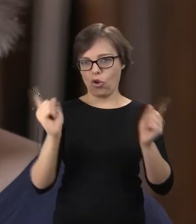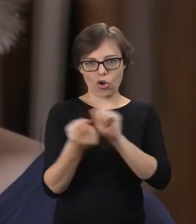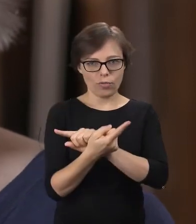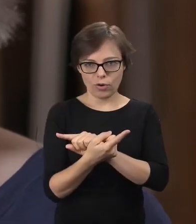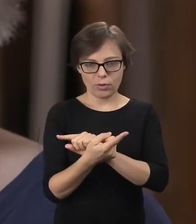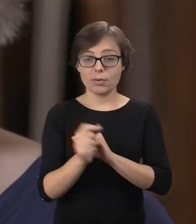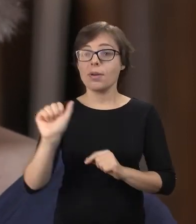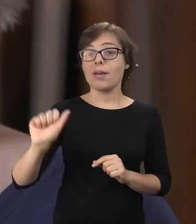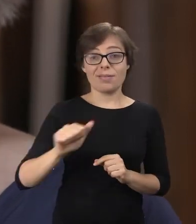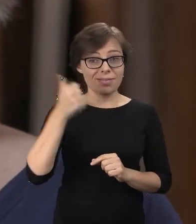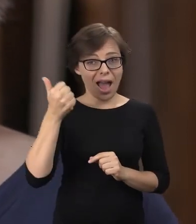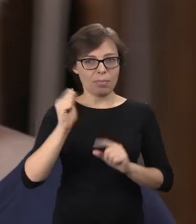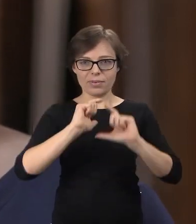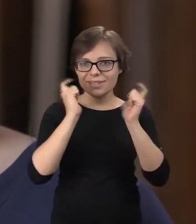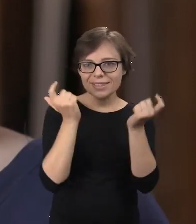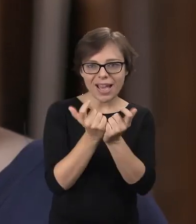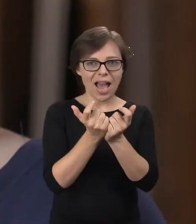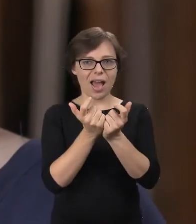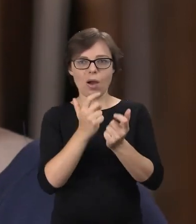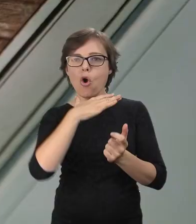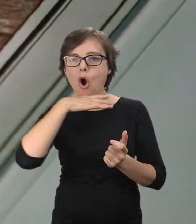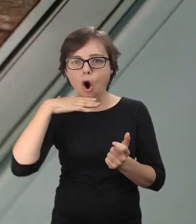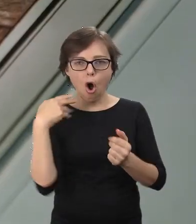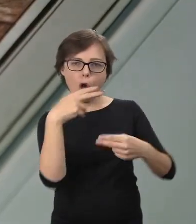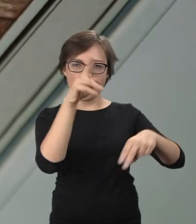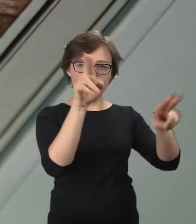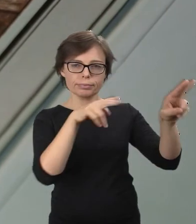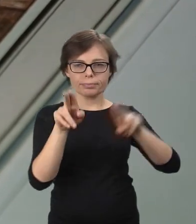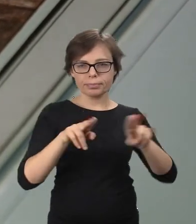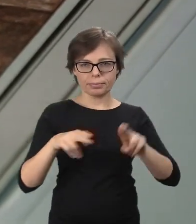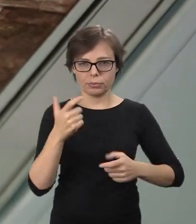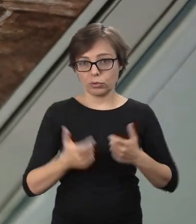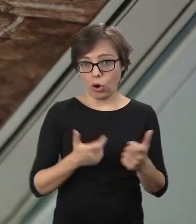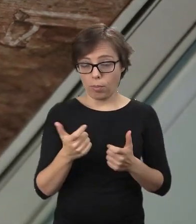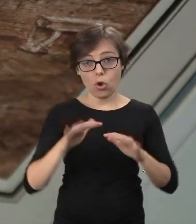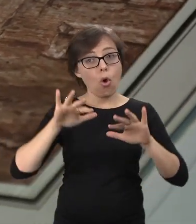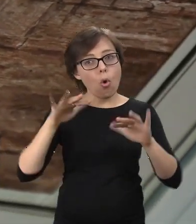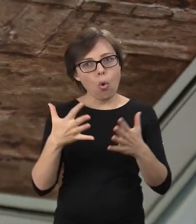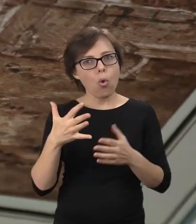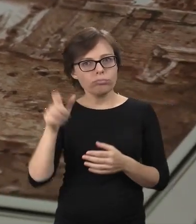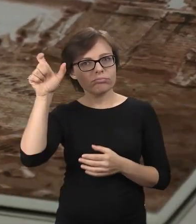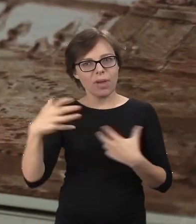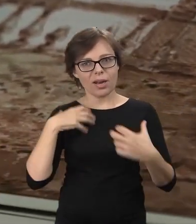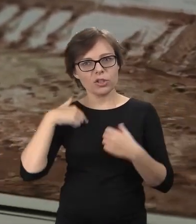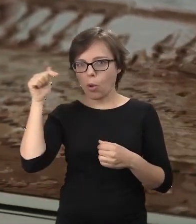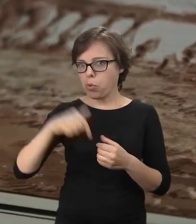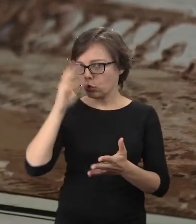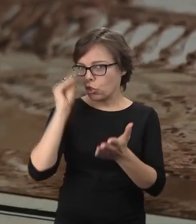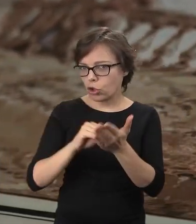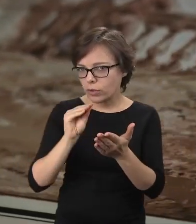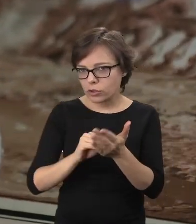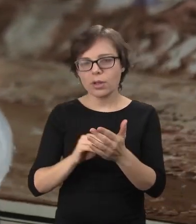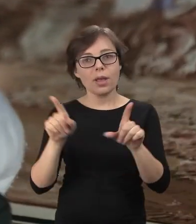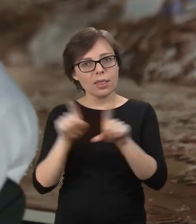nie, jest wprost przeciwnie. Naprzód trzeba tą całą konstrukcję barwną stworzyć, czyli to wymaga bardzo doświadczonej ręki